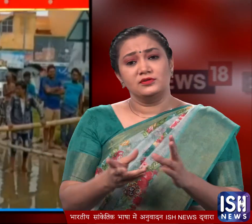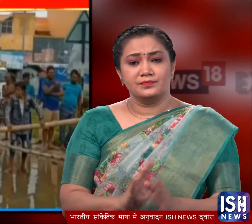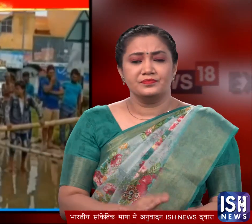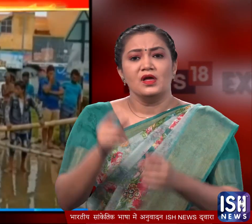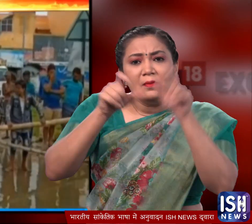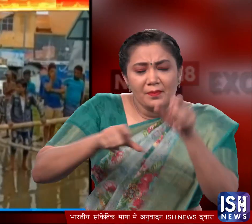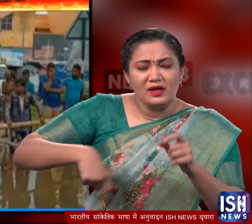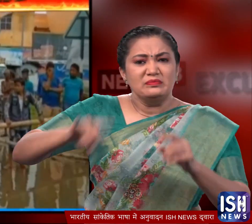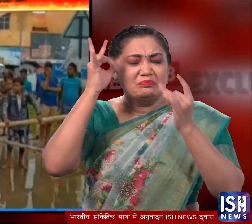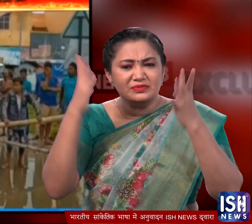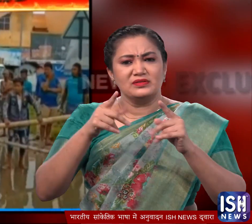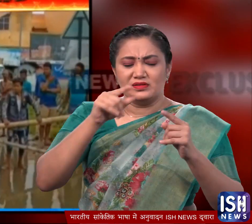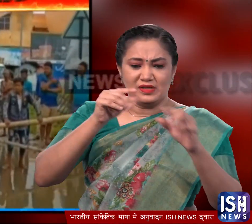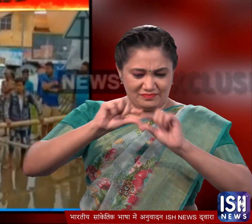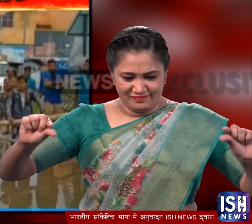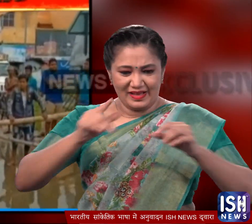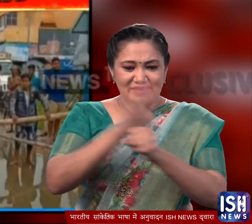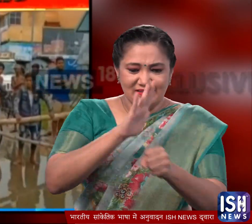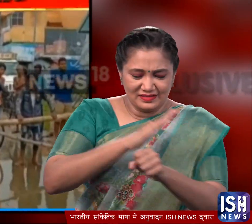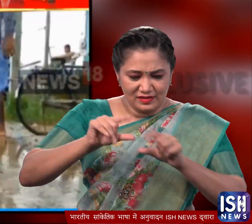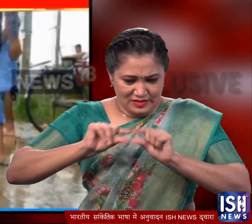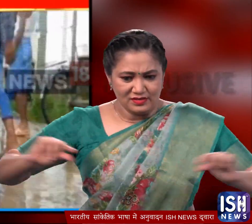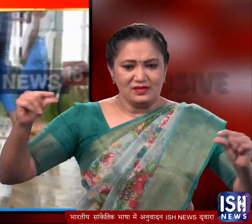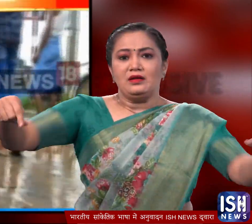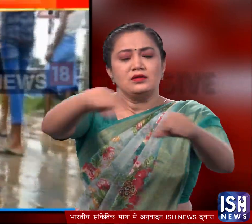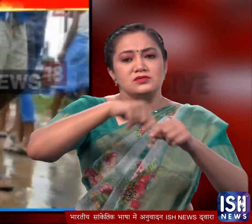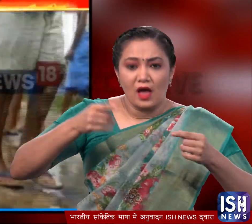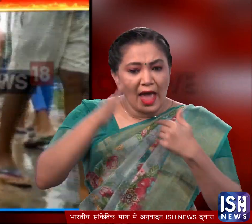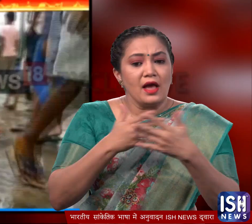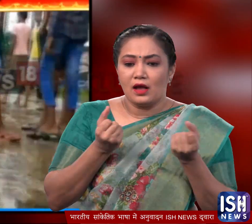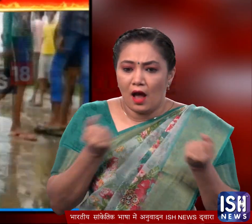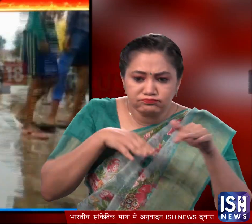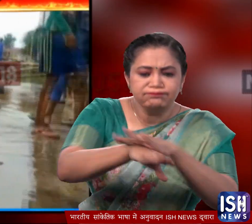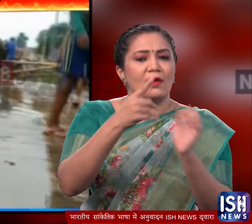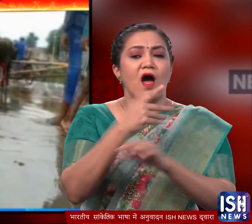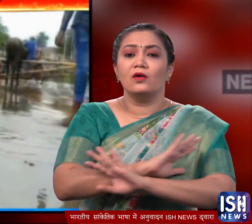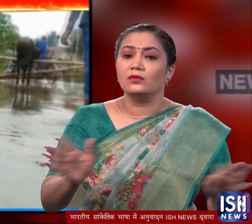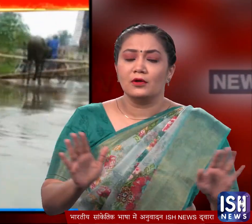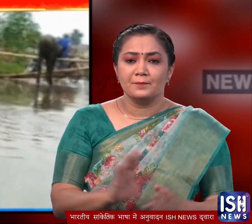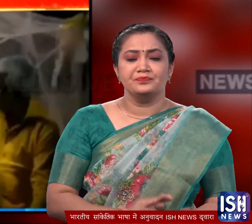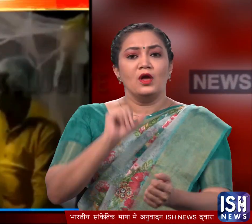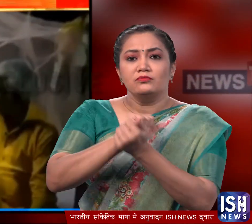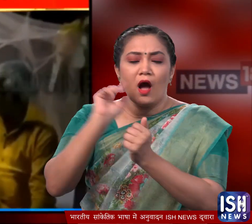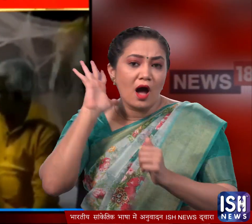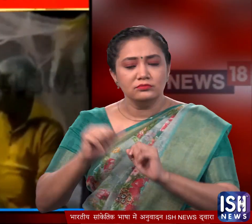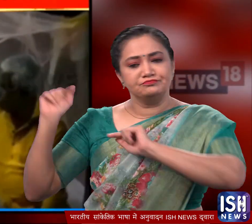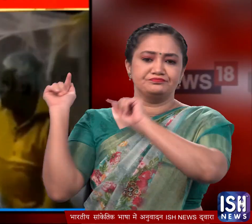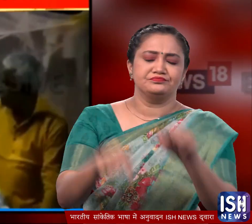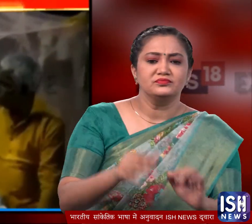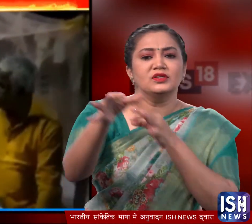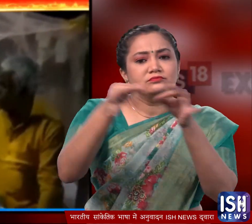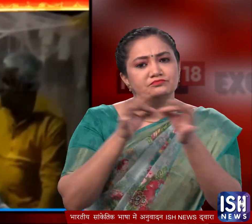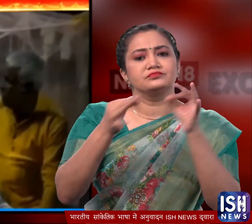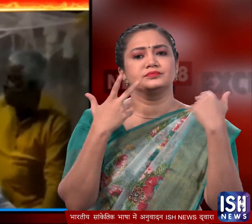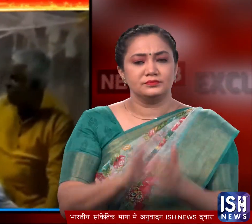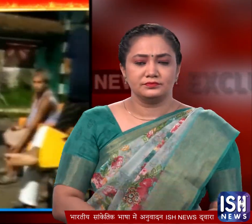इसके साथ ही गुस्साए लोगों ने उस सड़क को बांस से घेर दिया ताकि वहां से कोई गाड़ी न गुजर सके। इसकी जानकारी मिलते ही पुलिस वहां पहुंची और उन